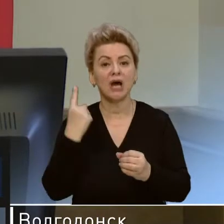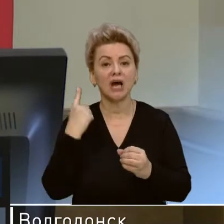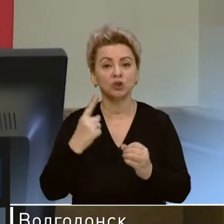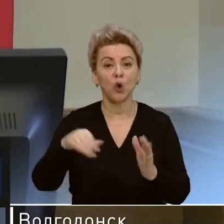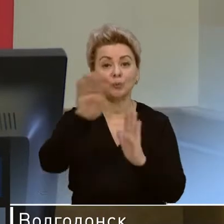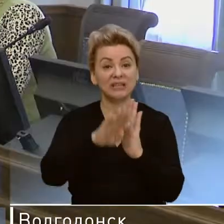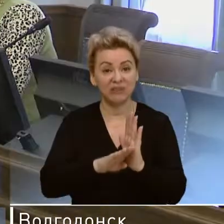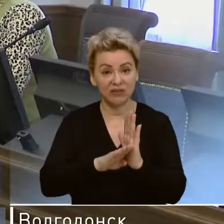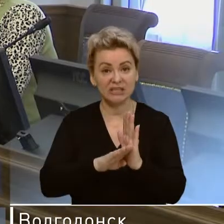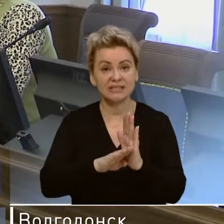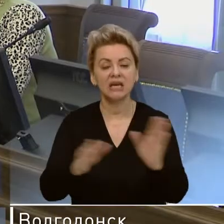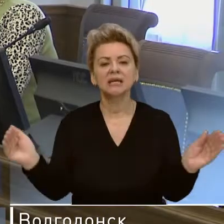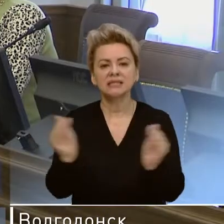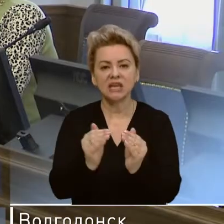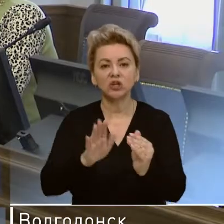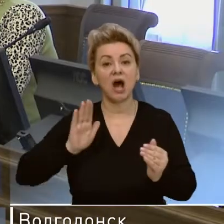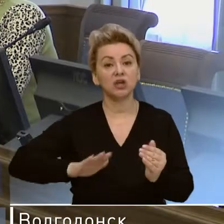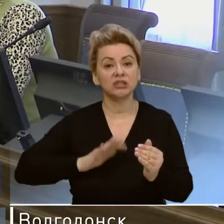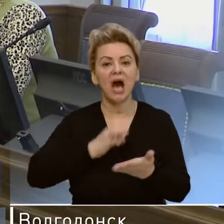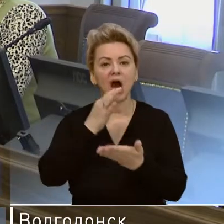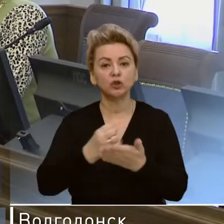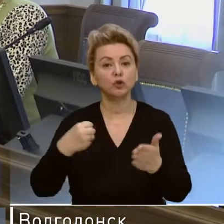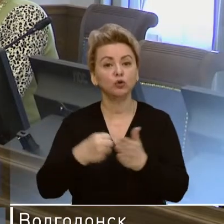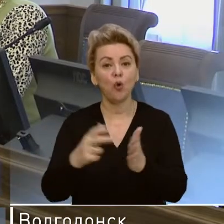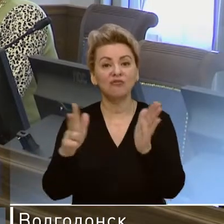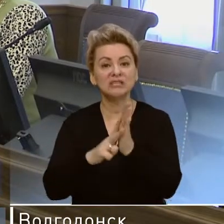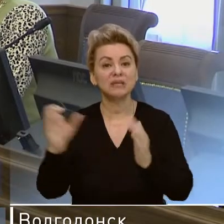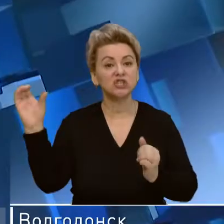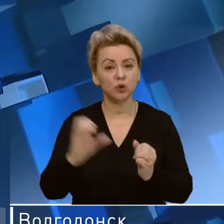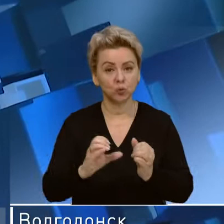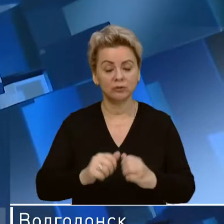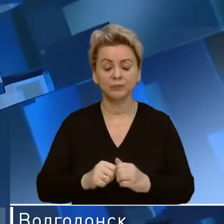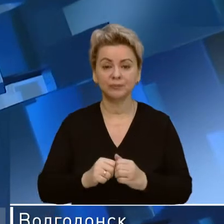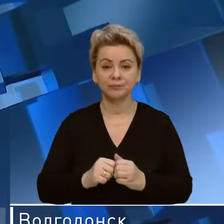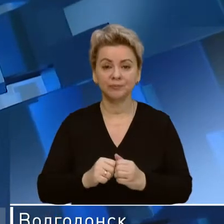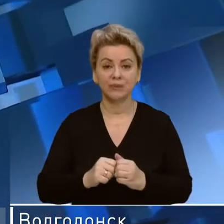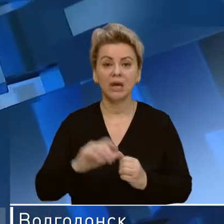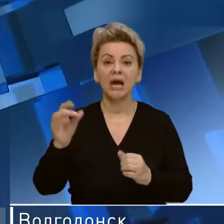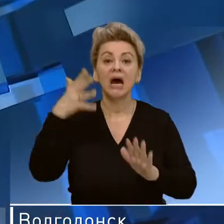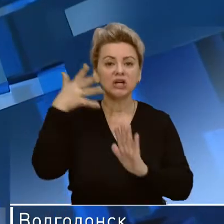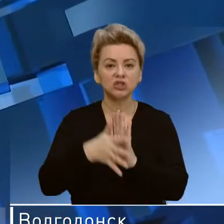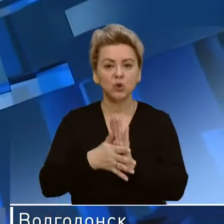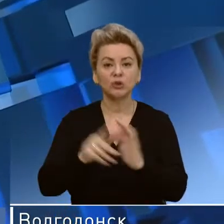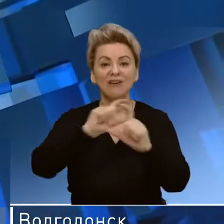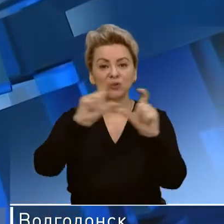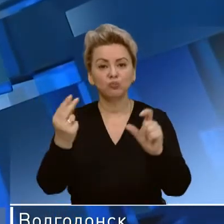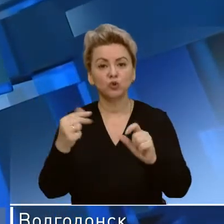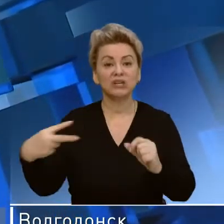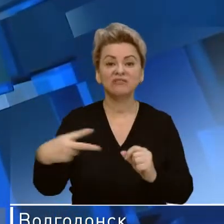едином интерфейсе и сократить ожидание ответа до 8 секунд. Расходы Донского